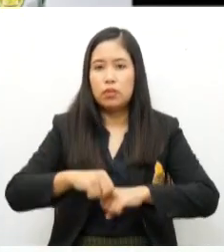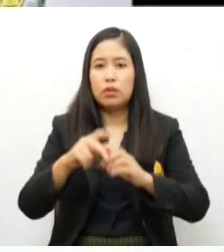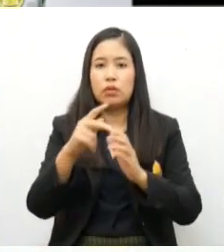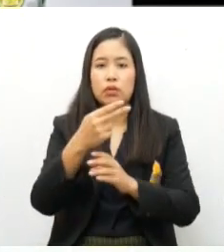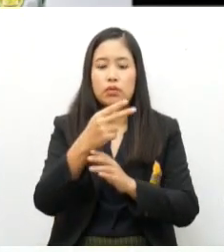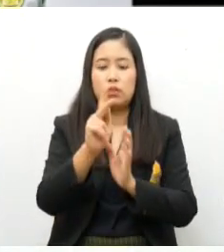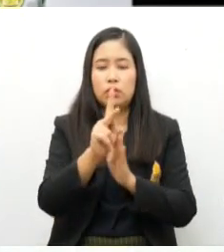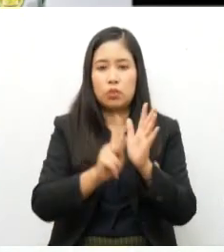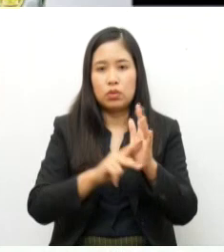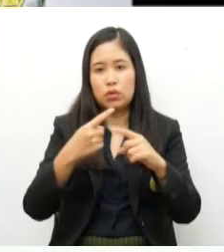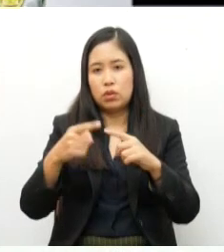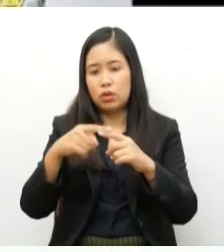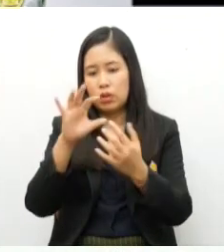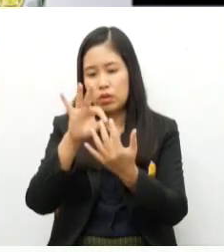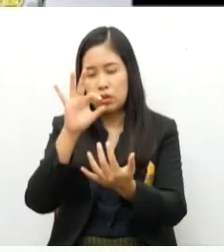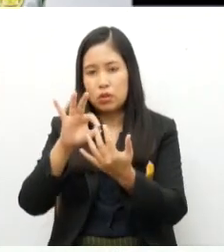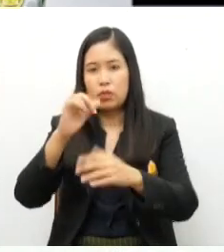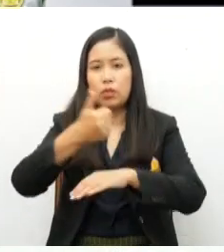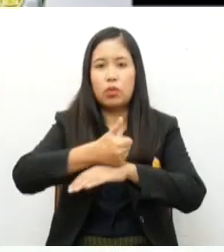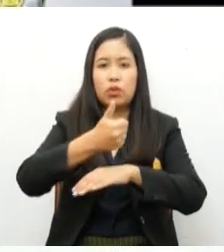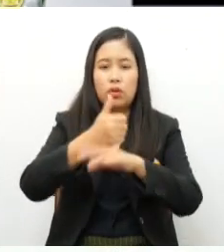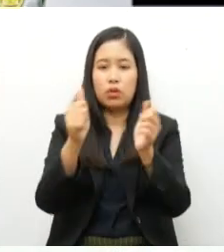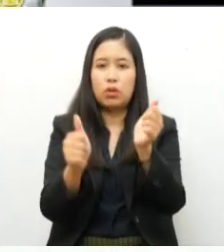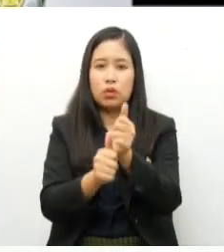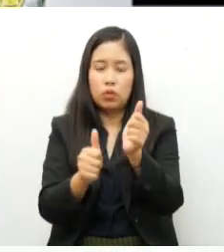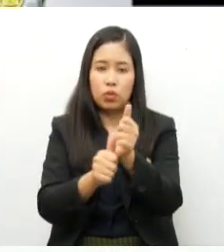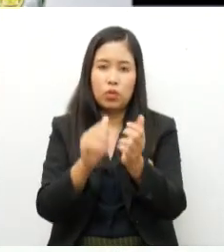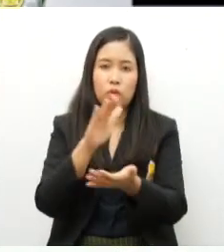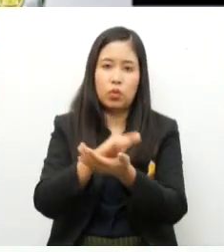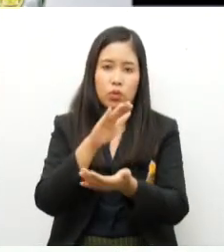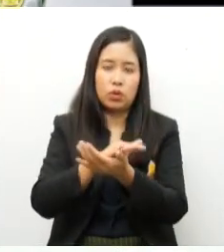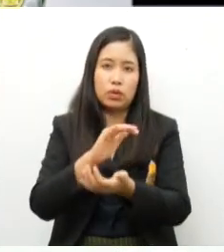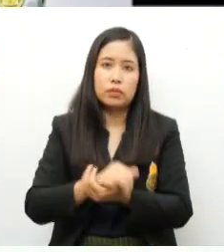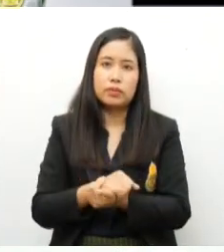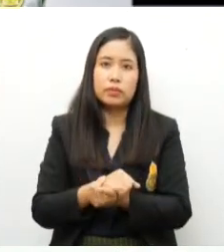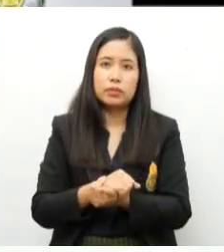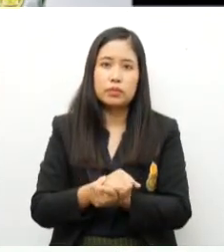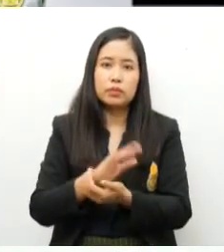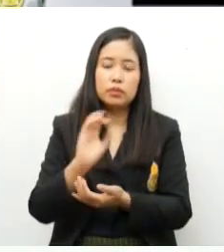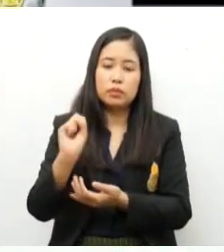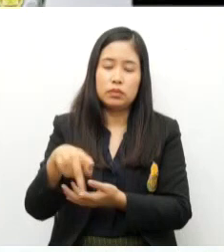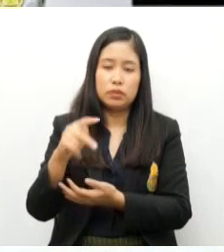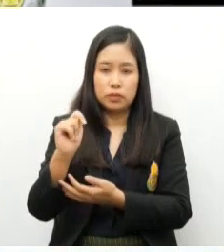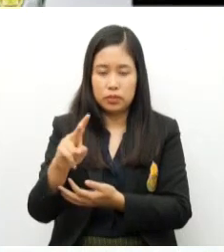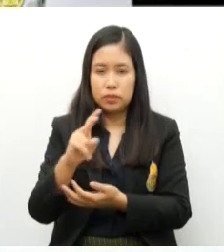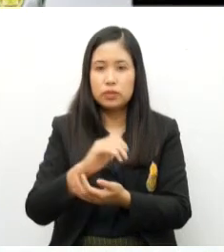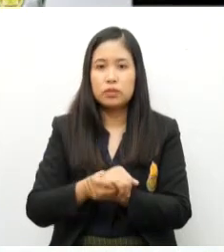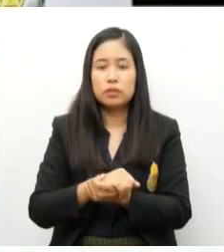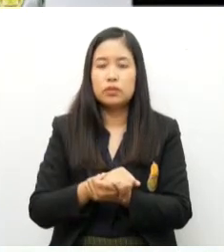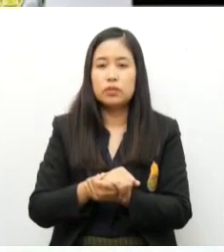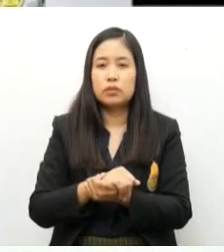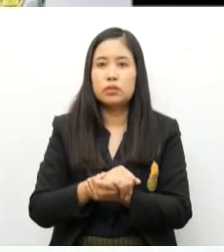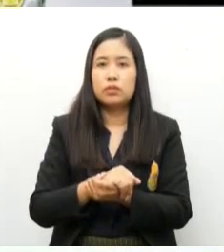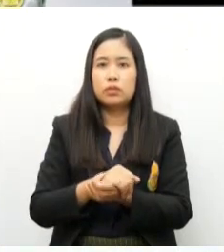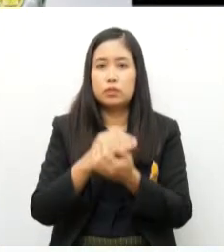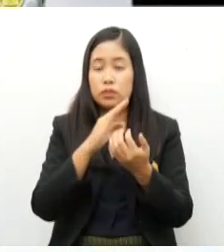ำเนินการคัดเลือกผู้บริหารและรองผู้บริหารโรงเรียนนะครับสังกัดสปท.เมื่อกคส.